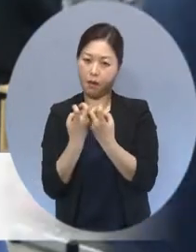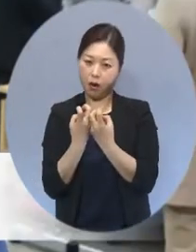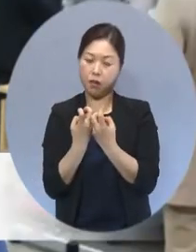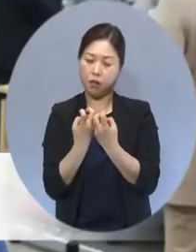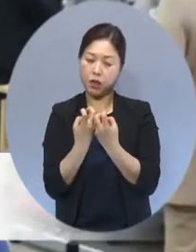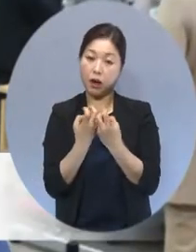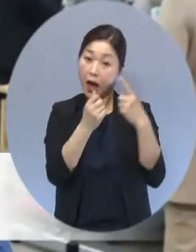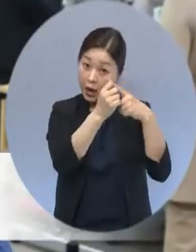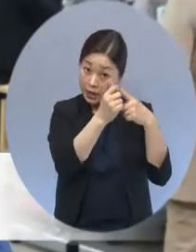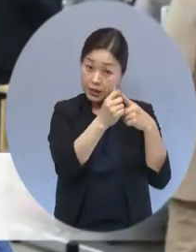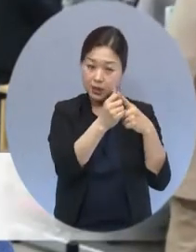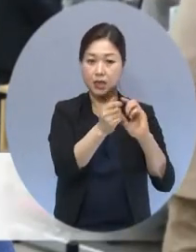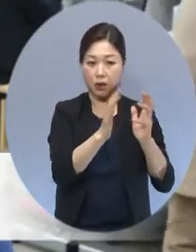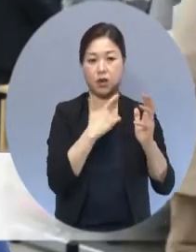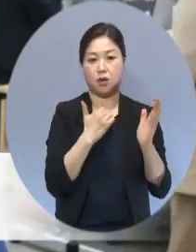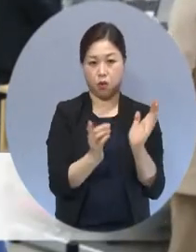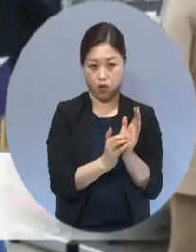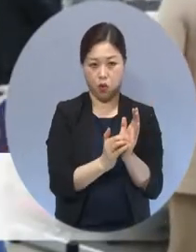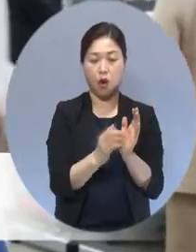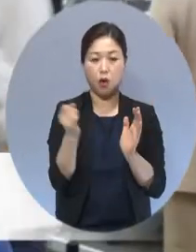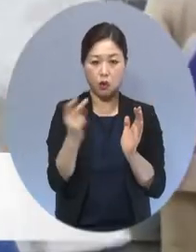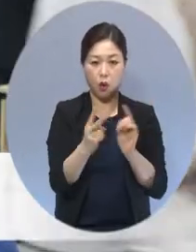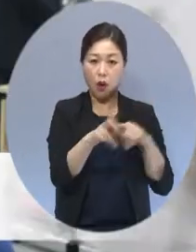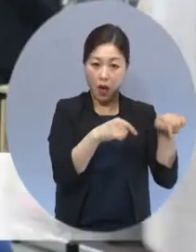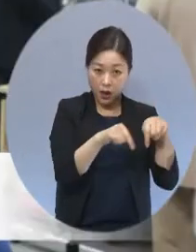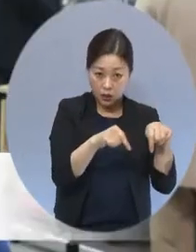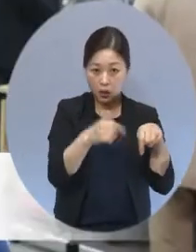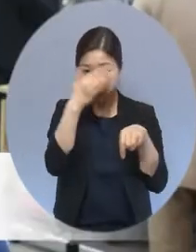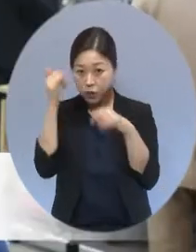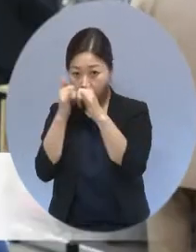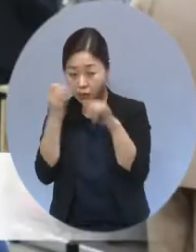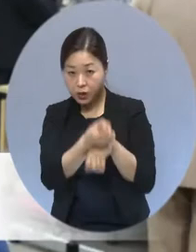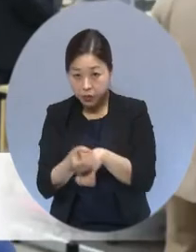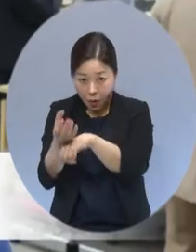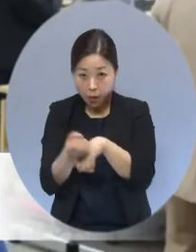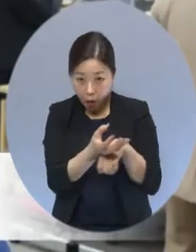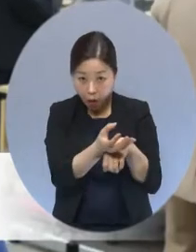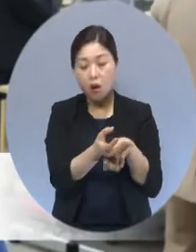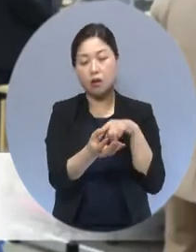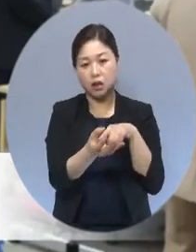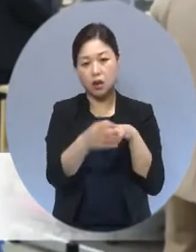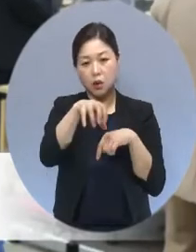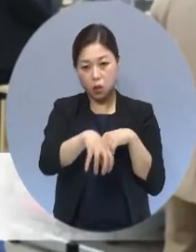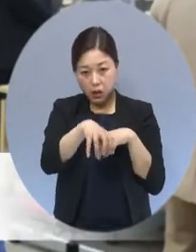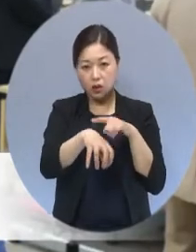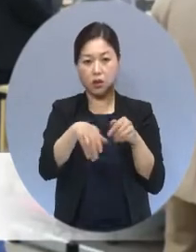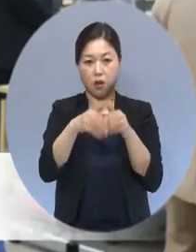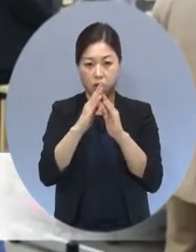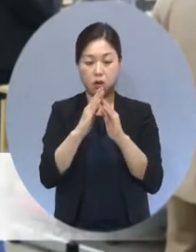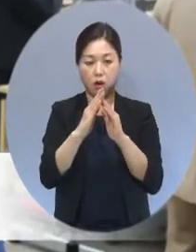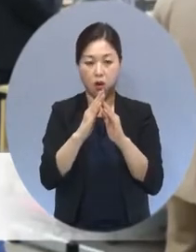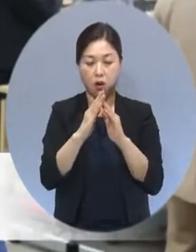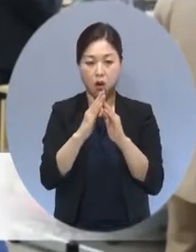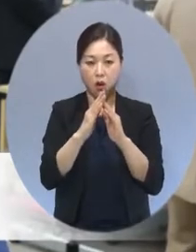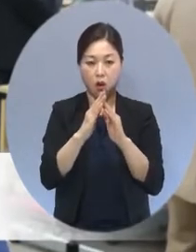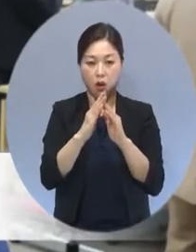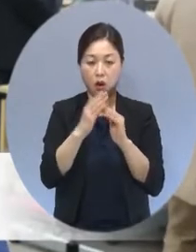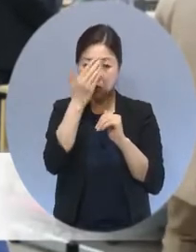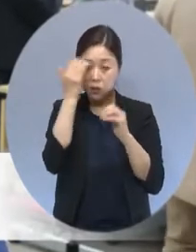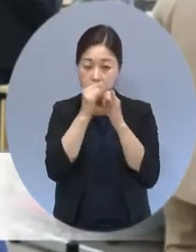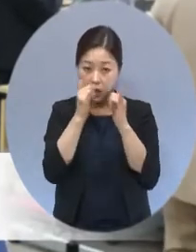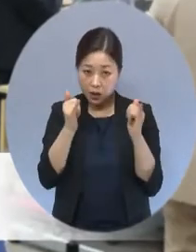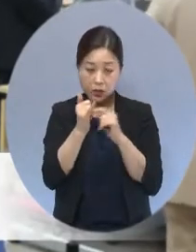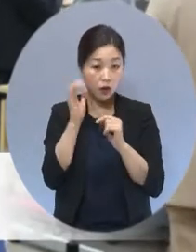중간 조직 센터 같은 걸 만들어서 거기에서 청년들의 얘기를 듣고 협의할 수 있는 중간